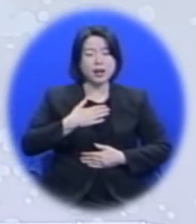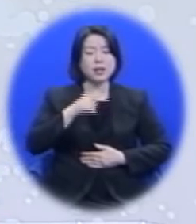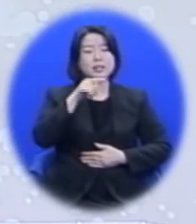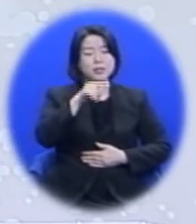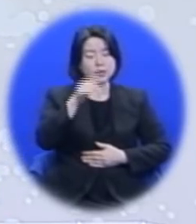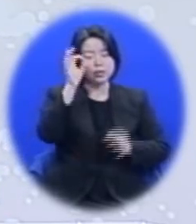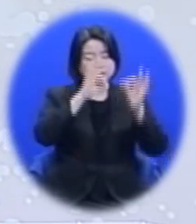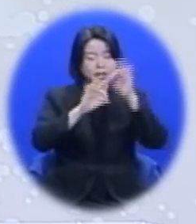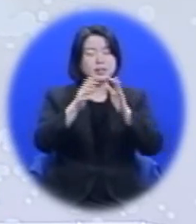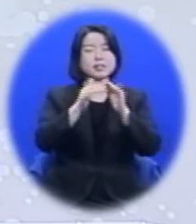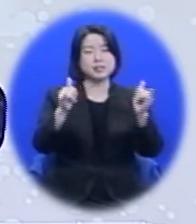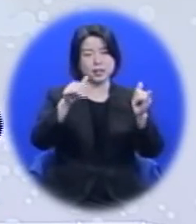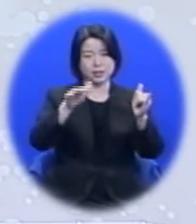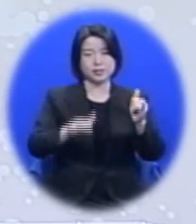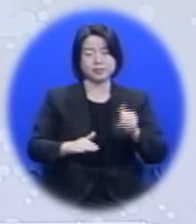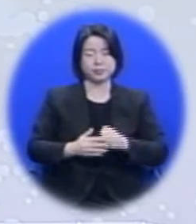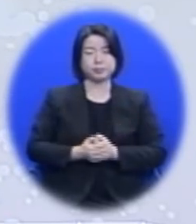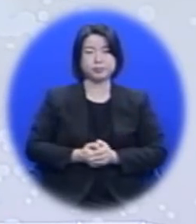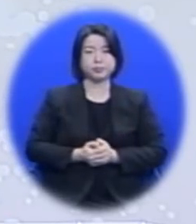자이니라.